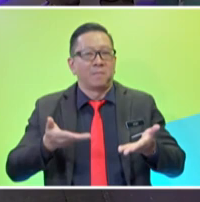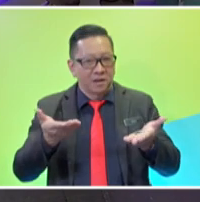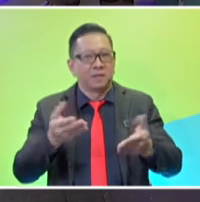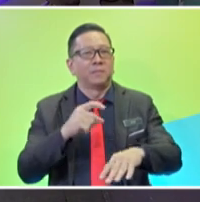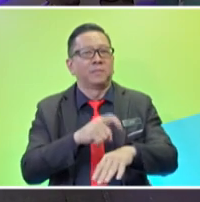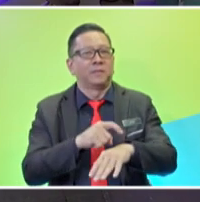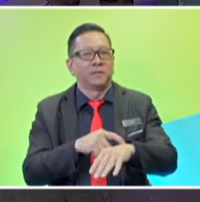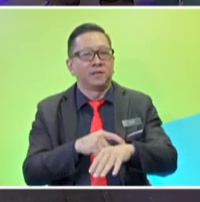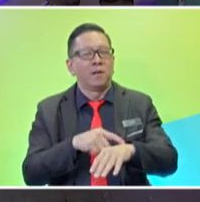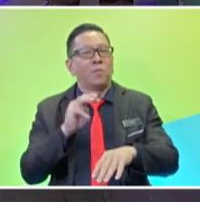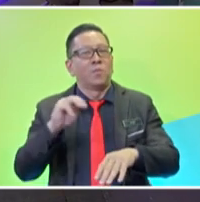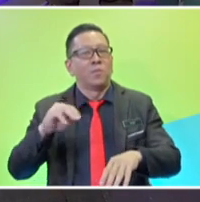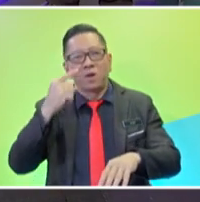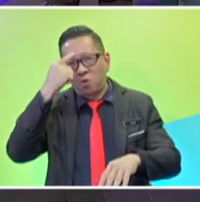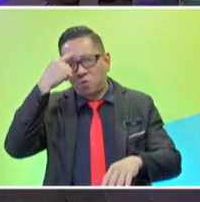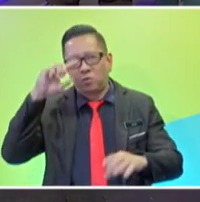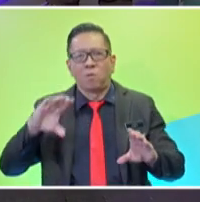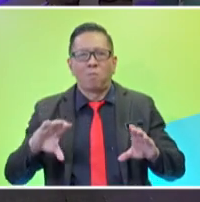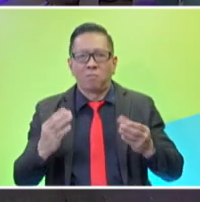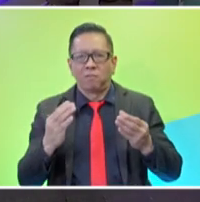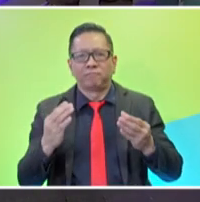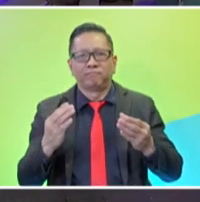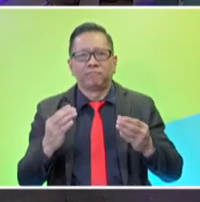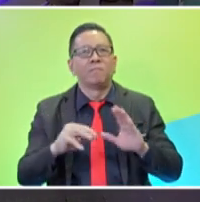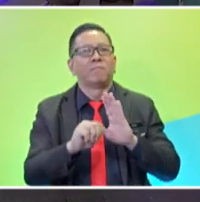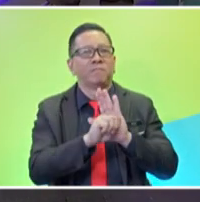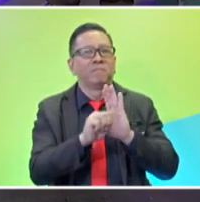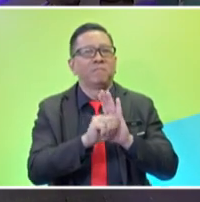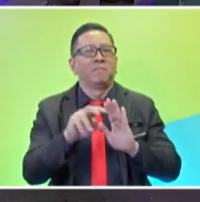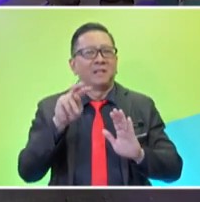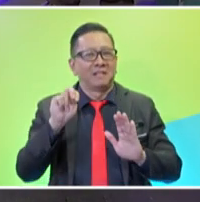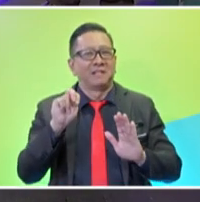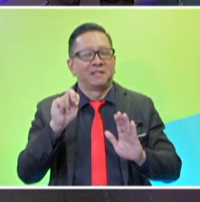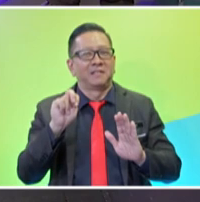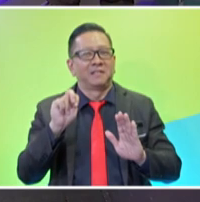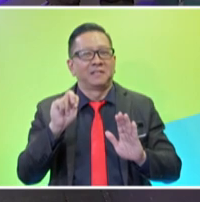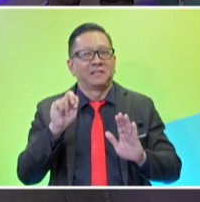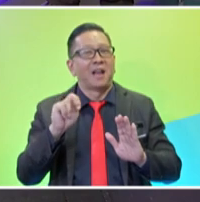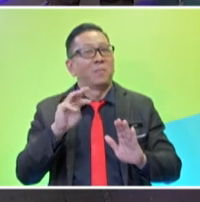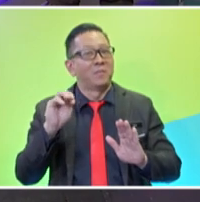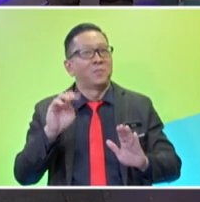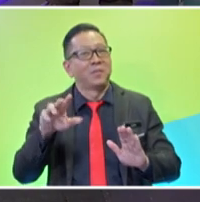ini sebab lepas ini banyak Activity yang akan cewek bersama dengan kita